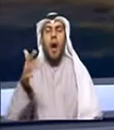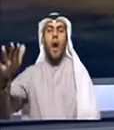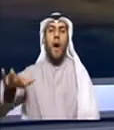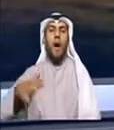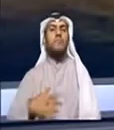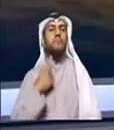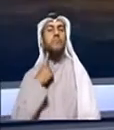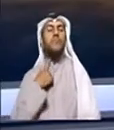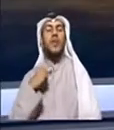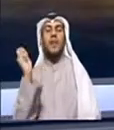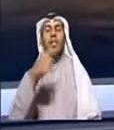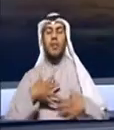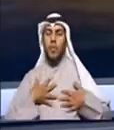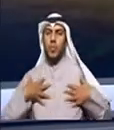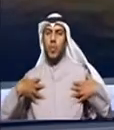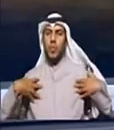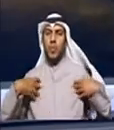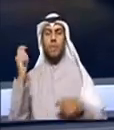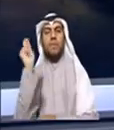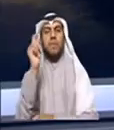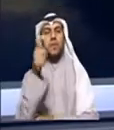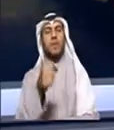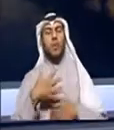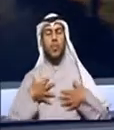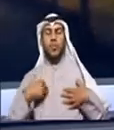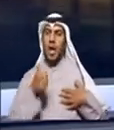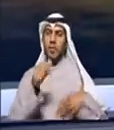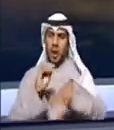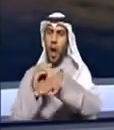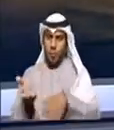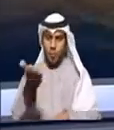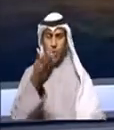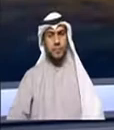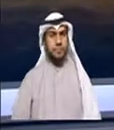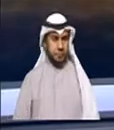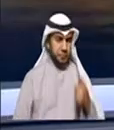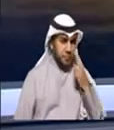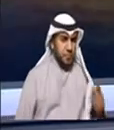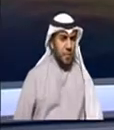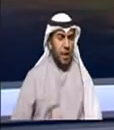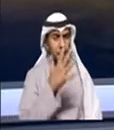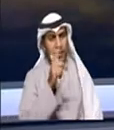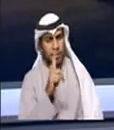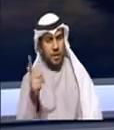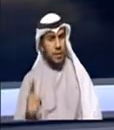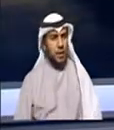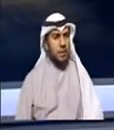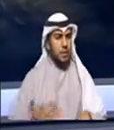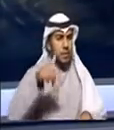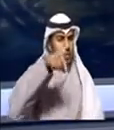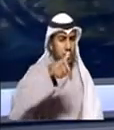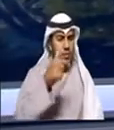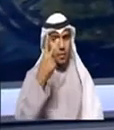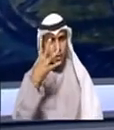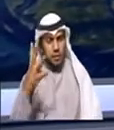جراحيه هاليومين المواقيت بدنا الساعه خمسه وسبعه عشر دقيقه والشرق الساعه سته واثنين واربعين دقيقه والمغرب الساعه اربعه وثمانيه وخمسين دقيقه